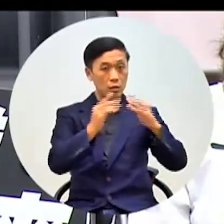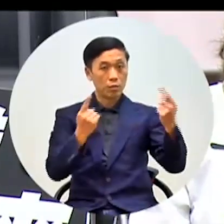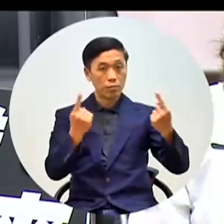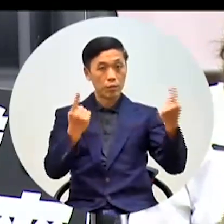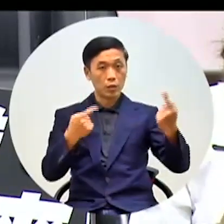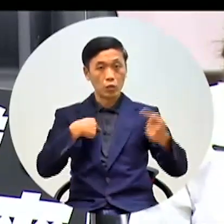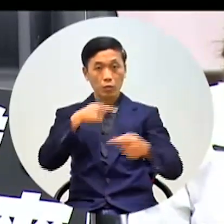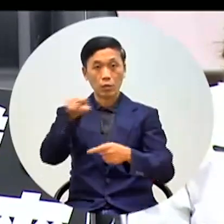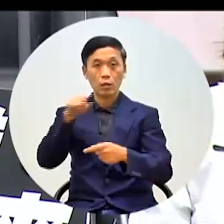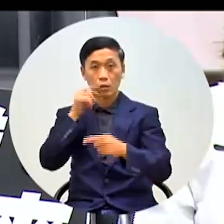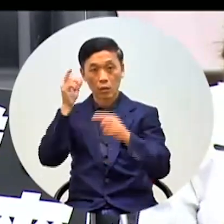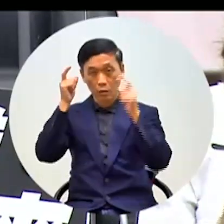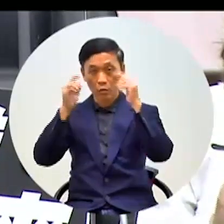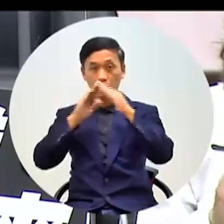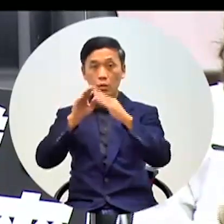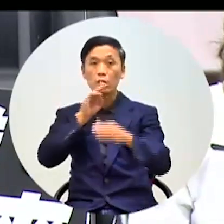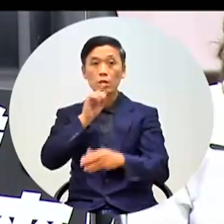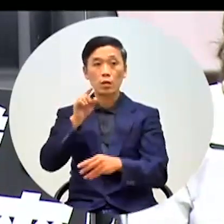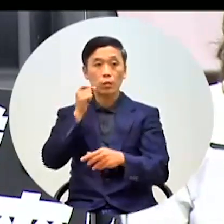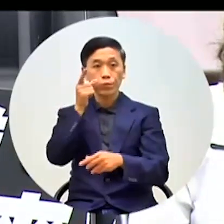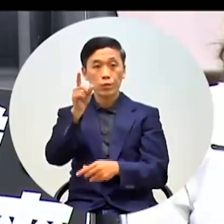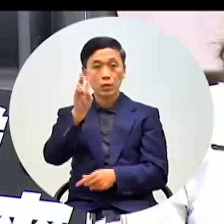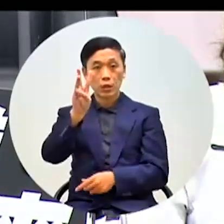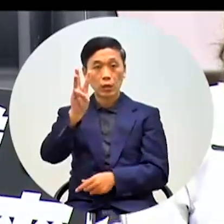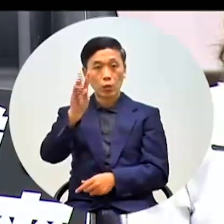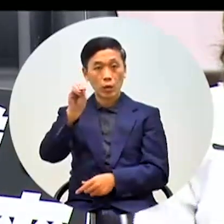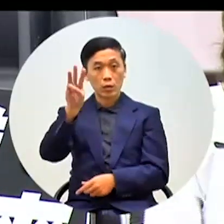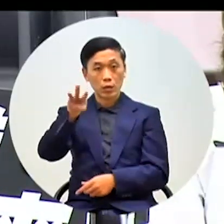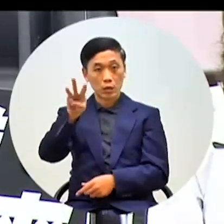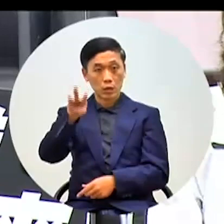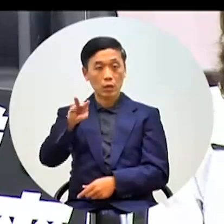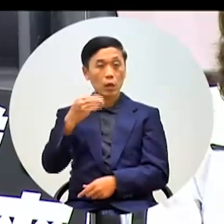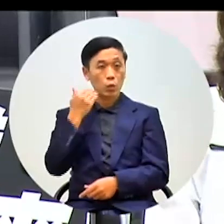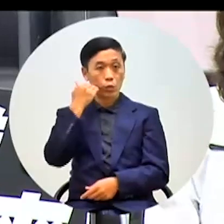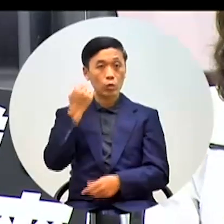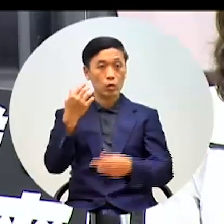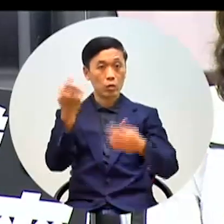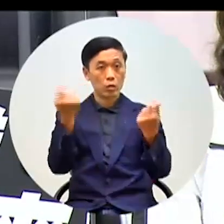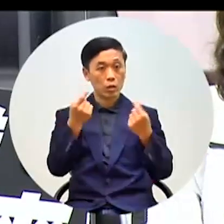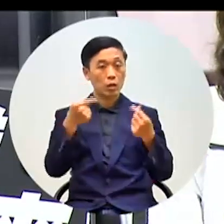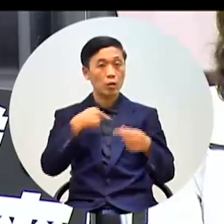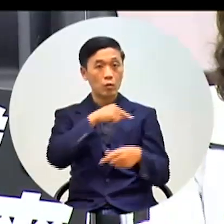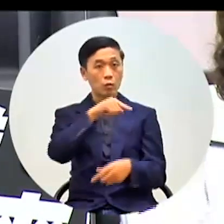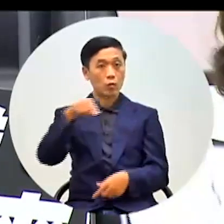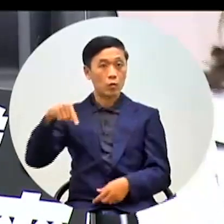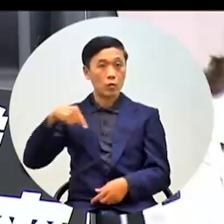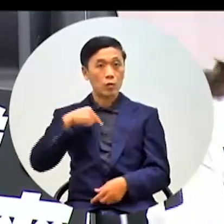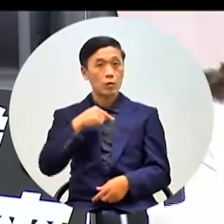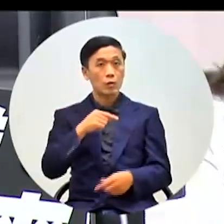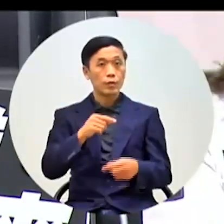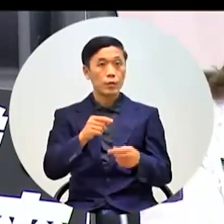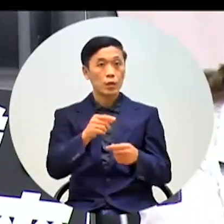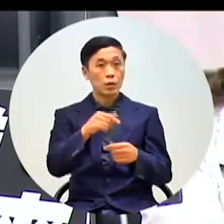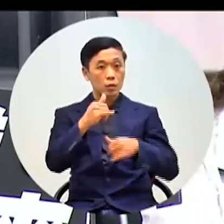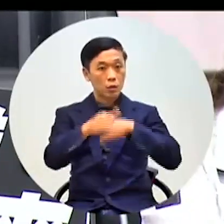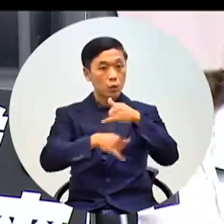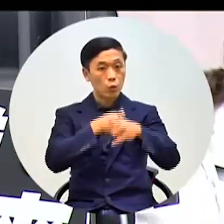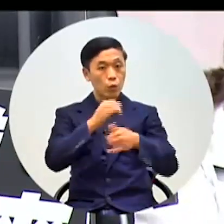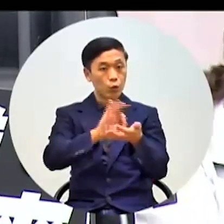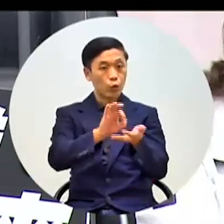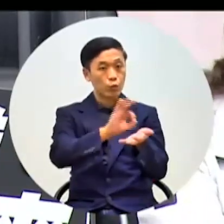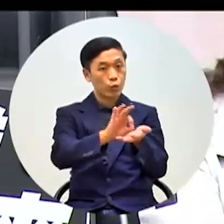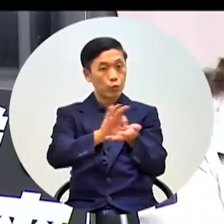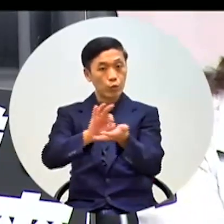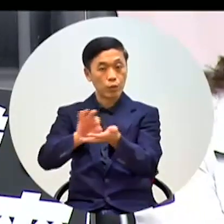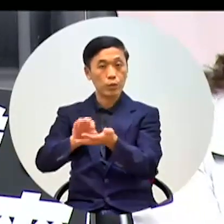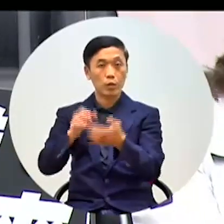在3.3万哦。那如果我们这样讲，如果呢，包括我们的一些扣掉生活的一些开支，我们高